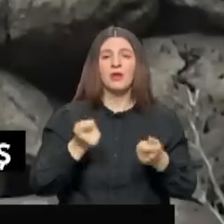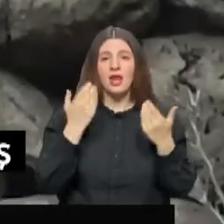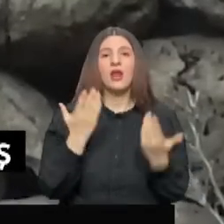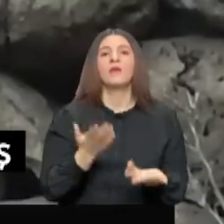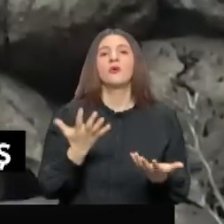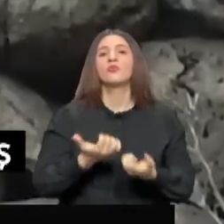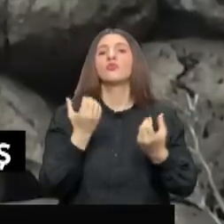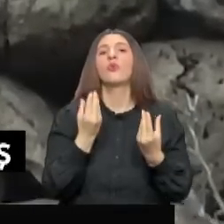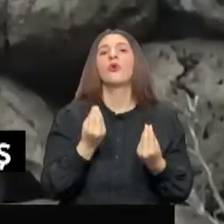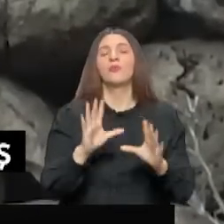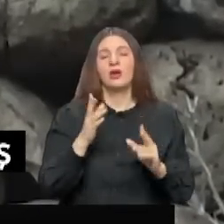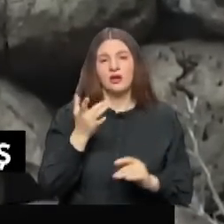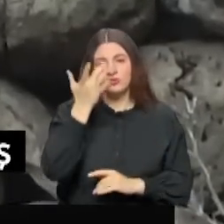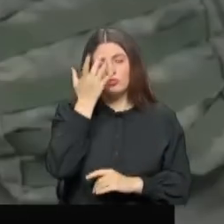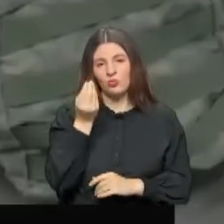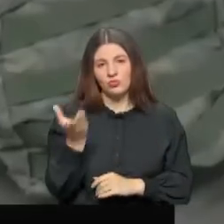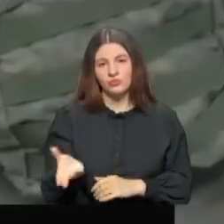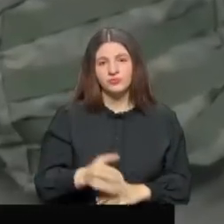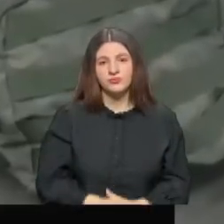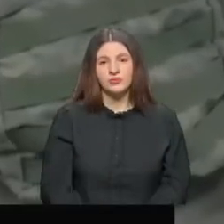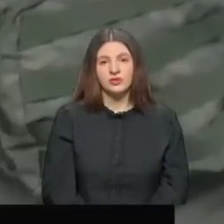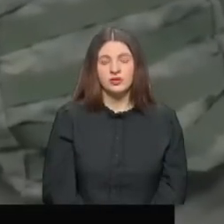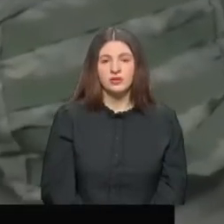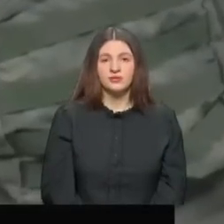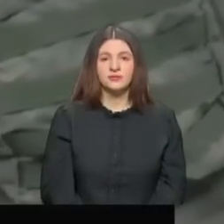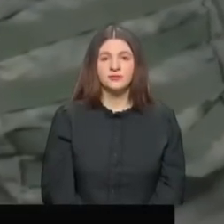müdahalelere rağmen kurtarılamayarak şehit oldu.